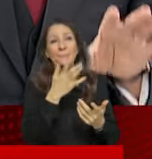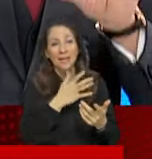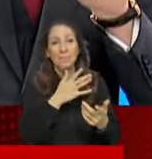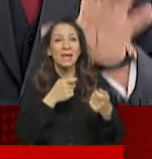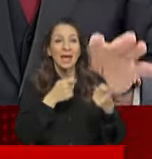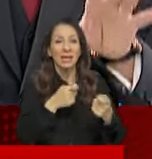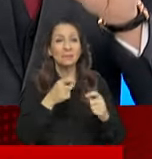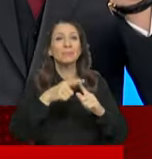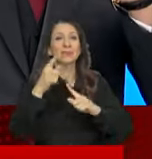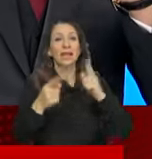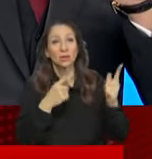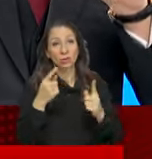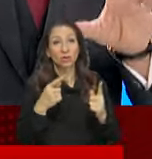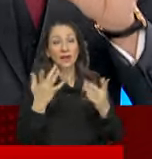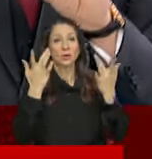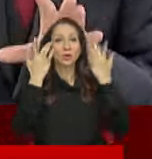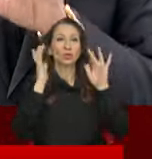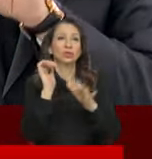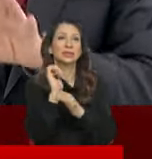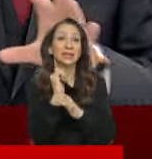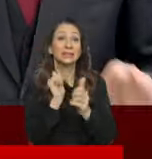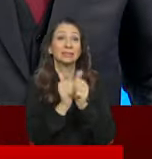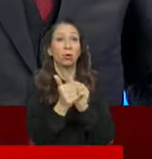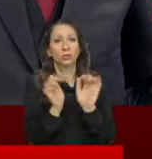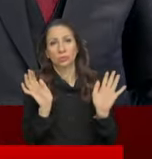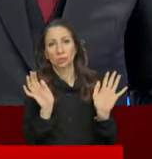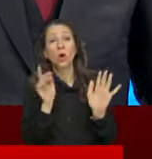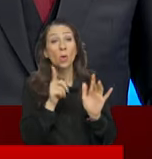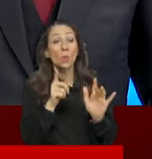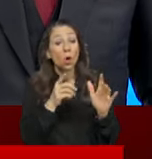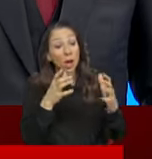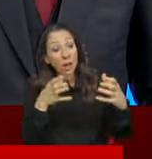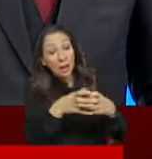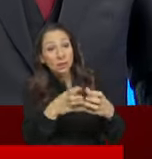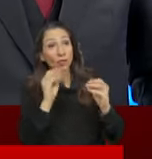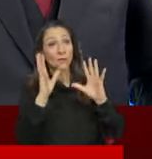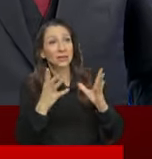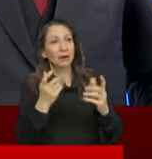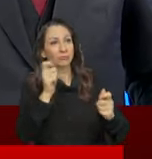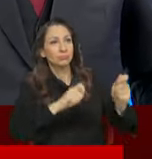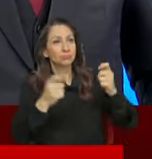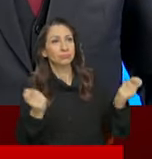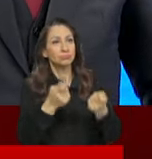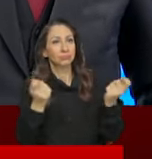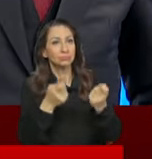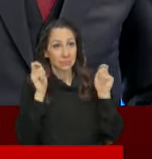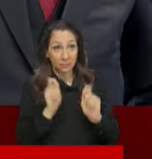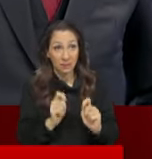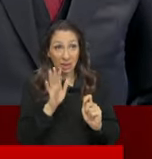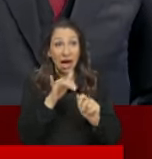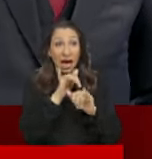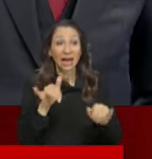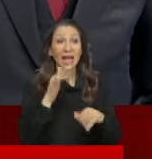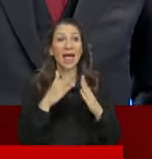eğitimdir teknolojidir ve kültürdür sanattır spordur bu alanlarda yoğun şekilde yatırımlarımız olacak aynı şekilde